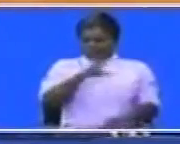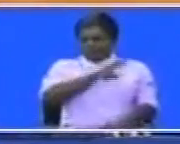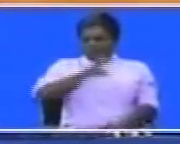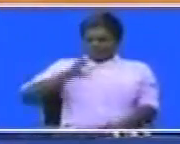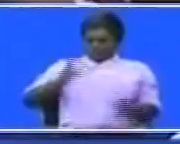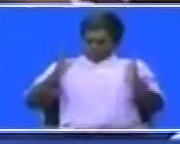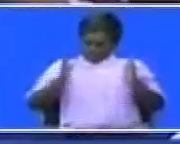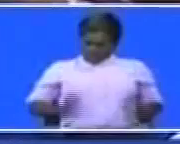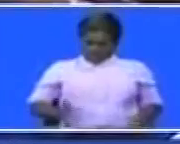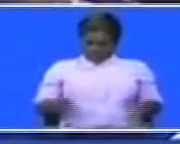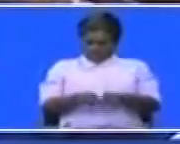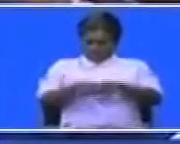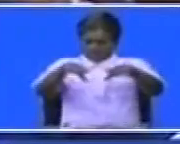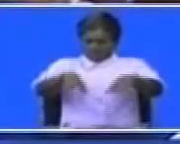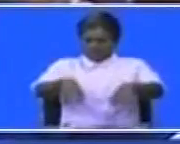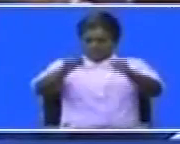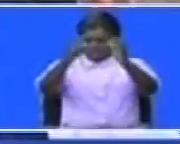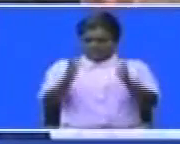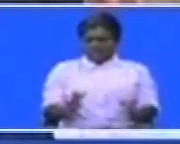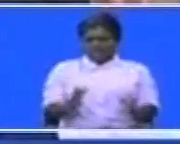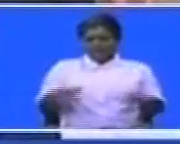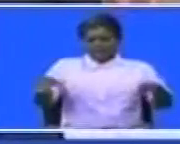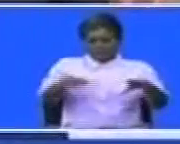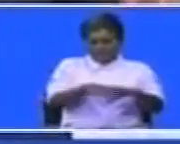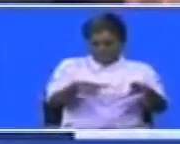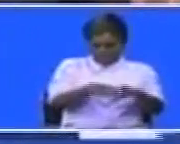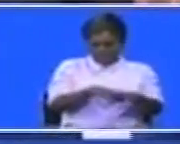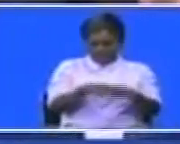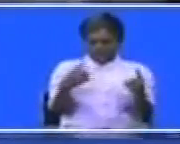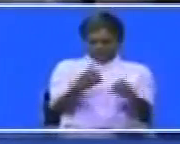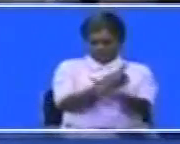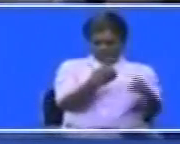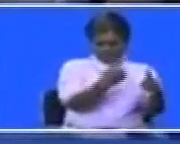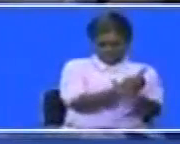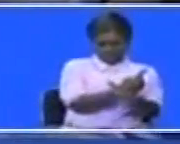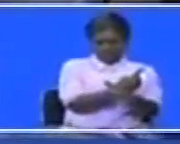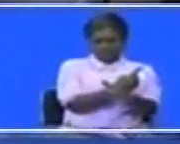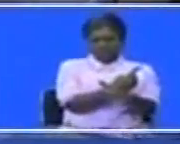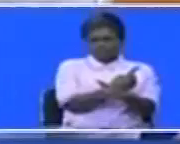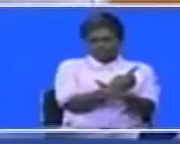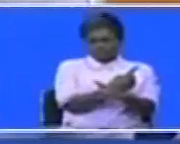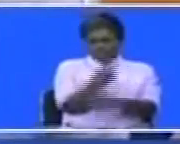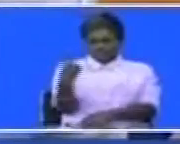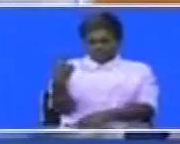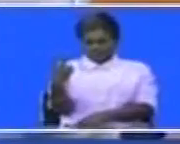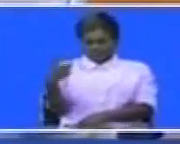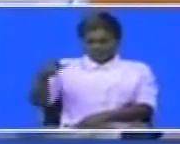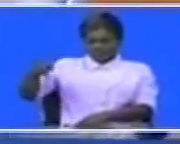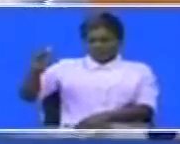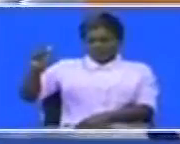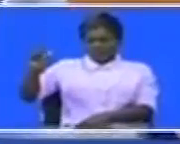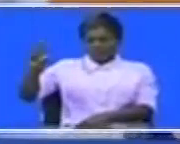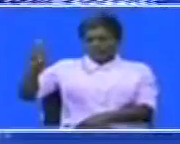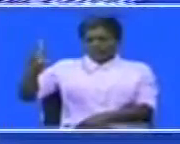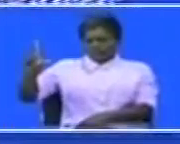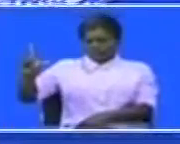Makamishna hao wapya, mwenyekiti Philip Kinusu, wanachama Rose Mgoi Mtambo Masharia, Dabar Maalim Abdi, Paul Mwaniki Gashoka na